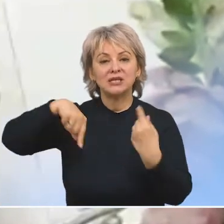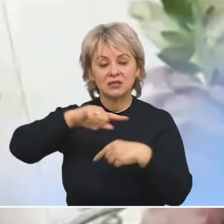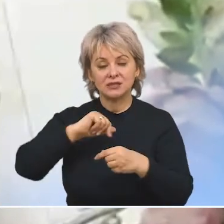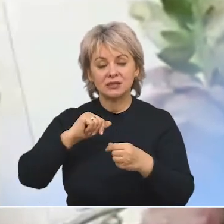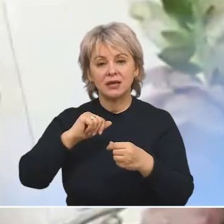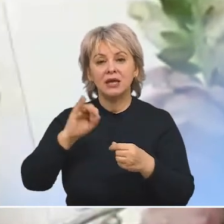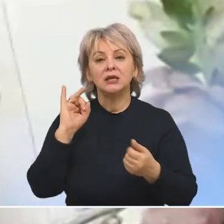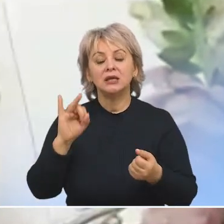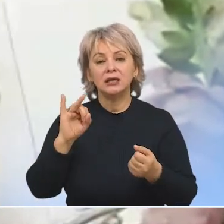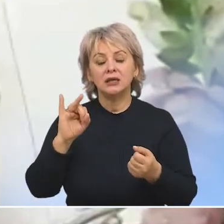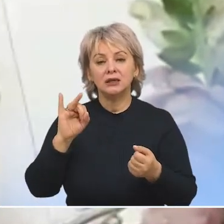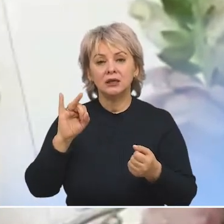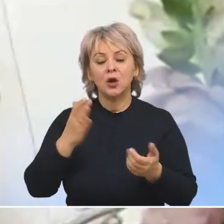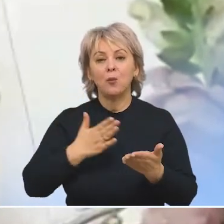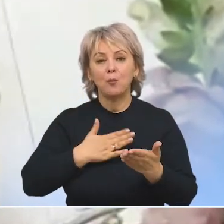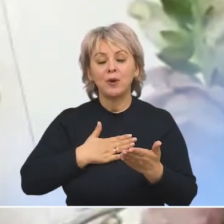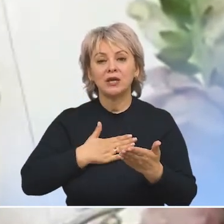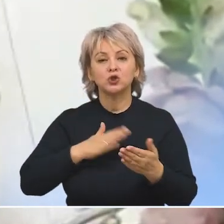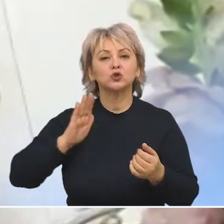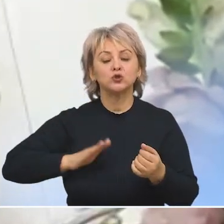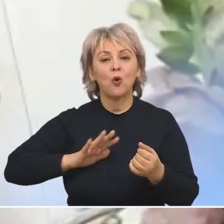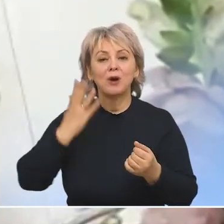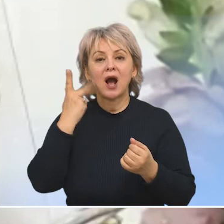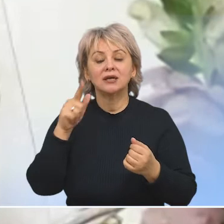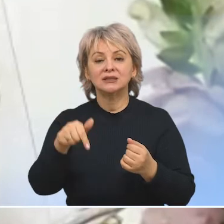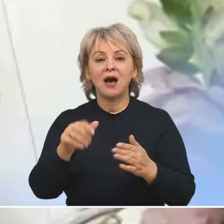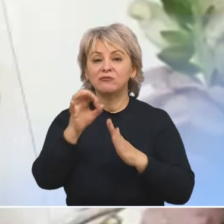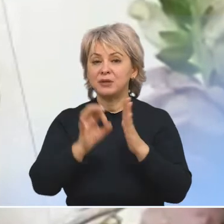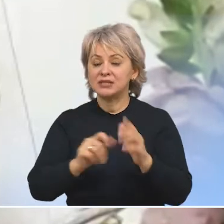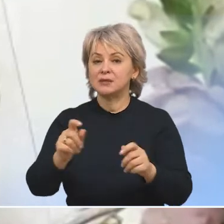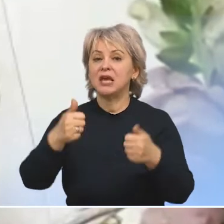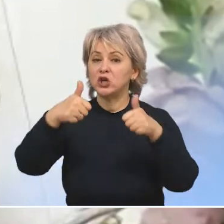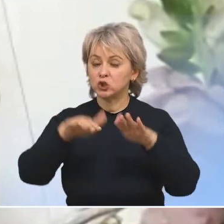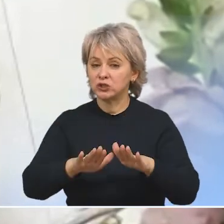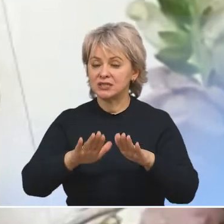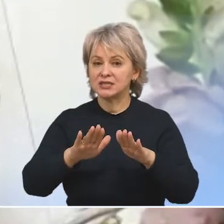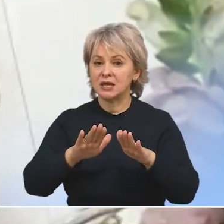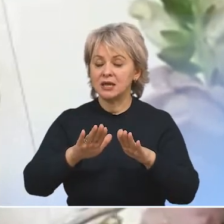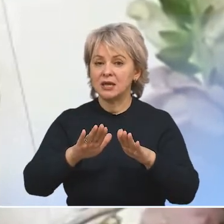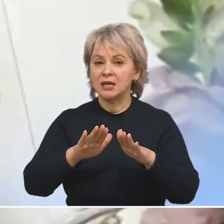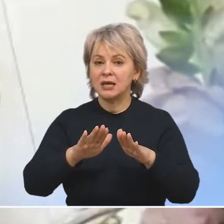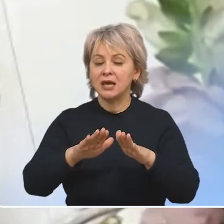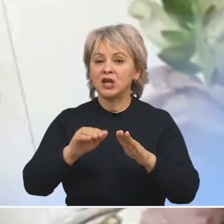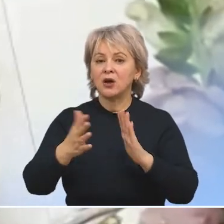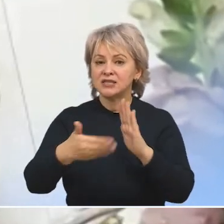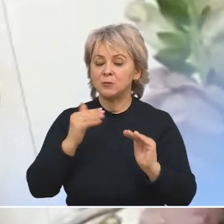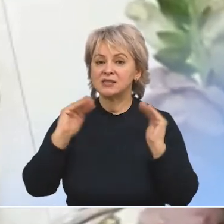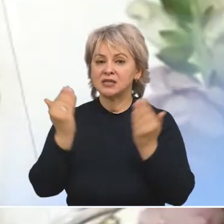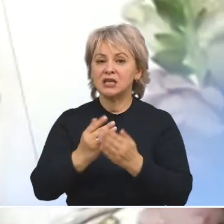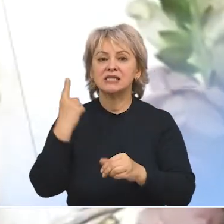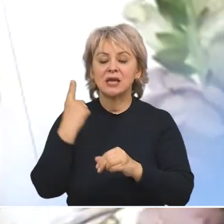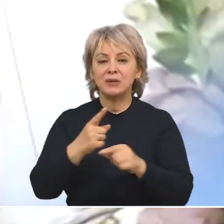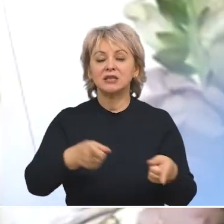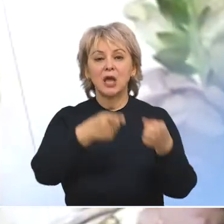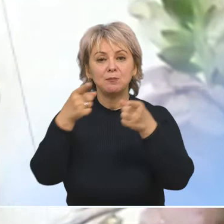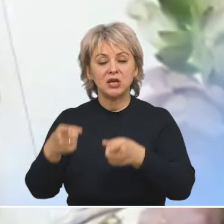бизнеса. И мы с нетерпением ждем, когда, в принципе, разрешится, снимется карантин и запрет